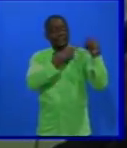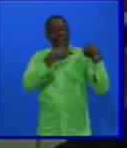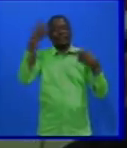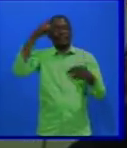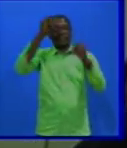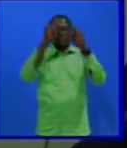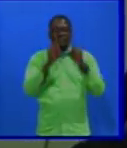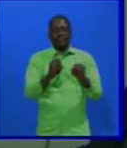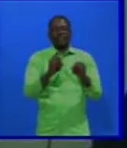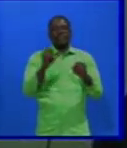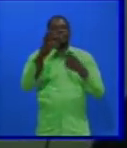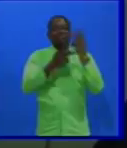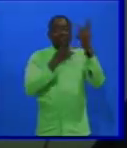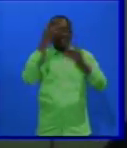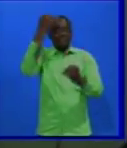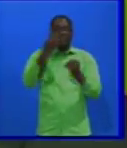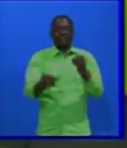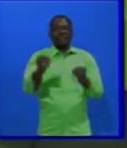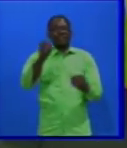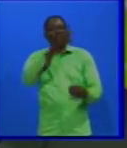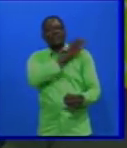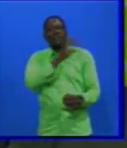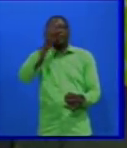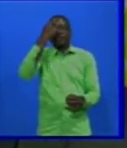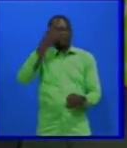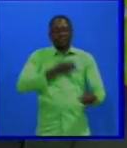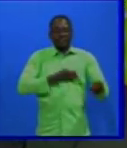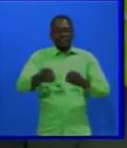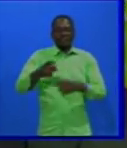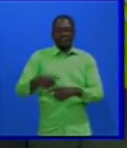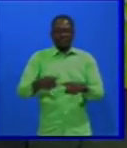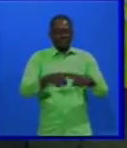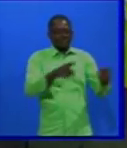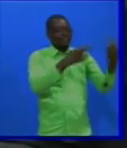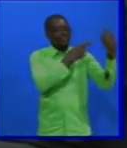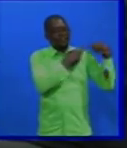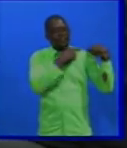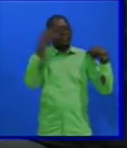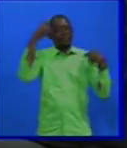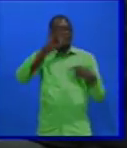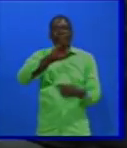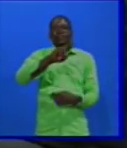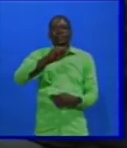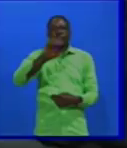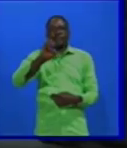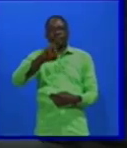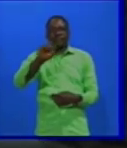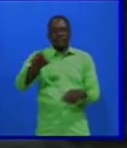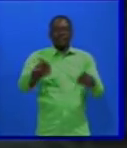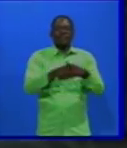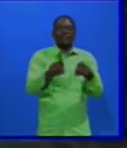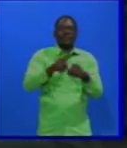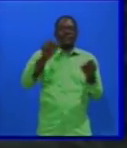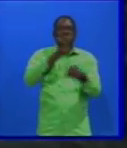la visite, le chef de l'État échange avec les différents responsables des départements de l'INRA, mais aussi avec les